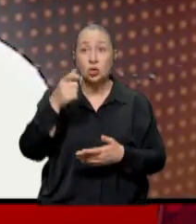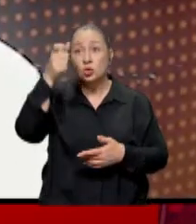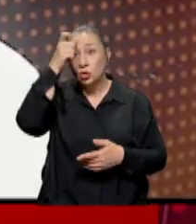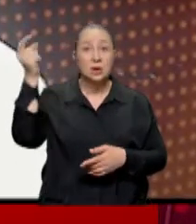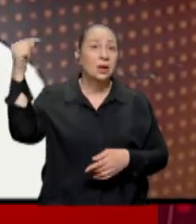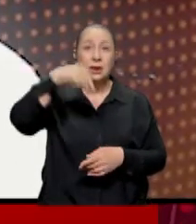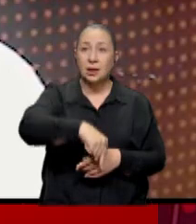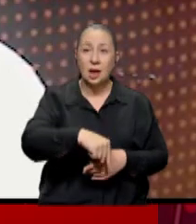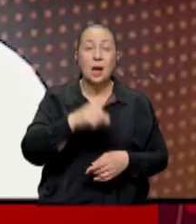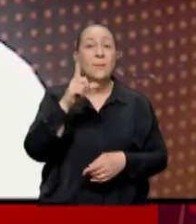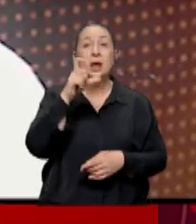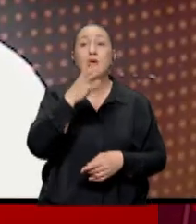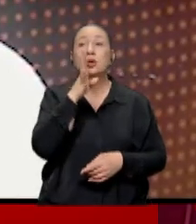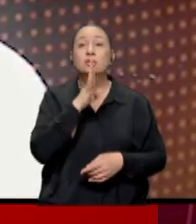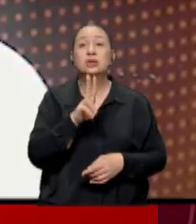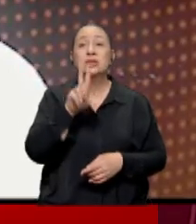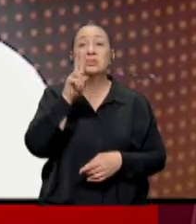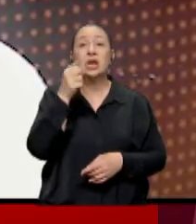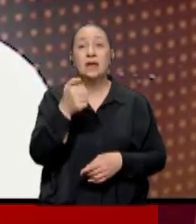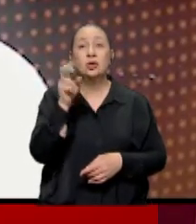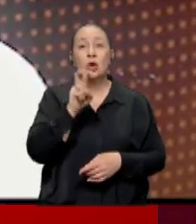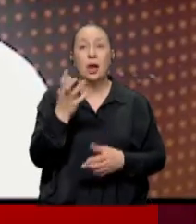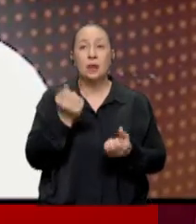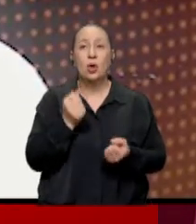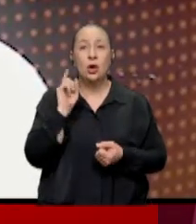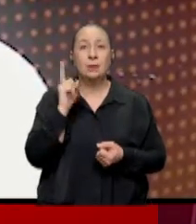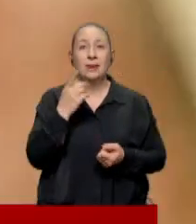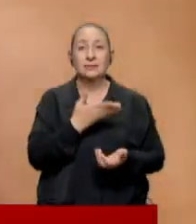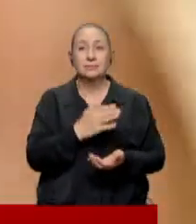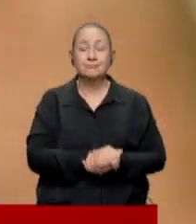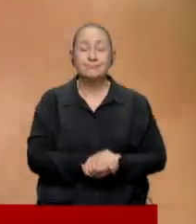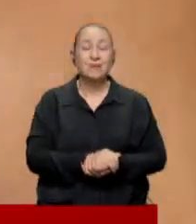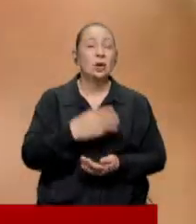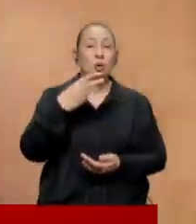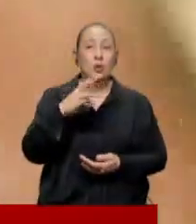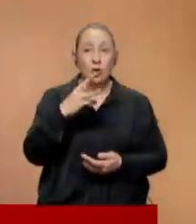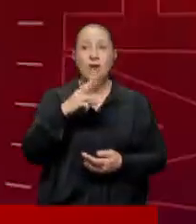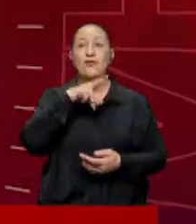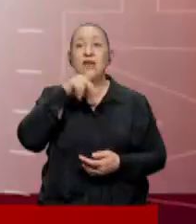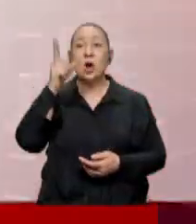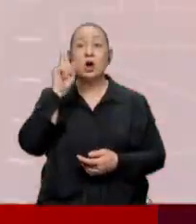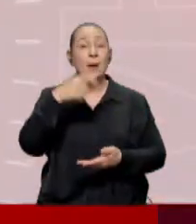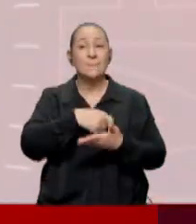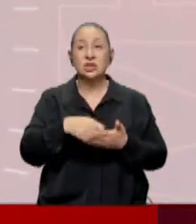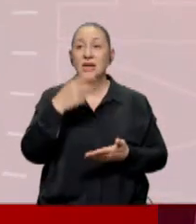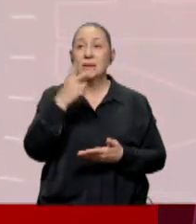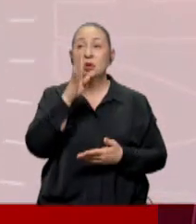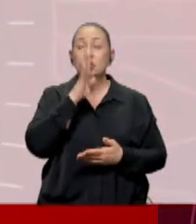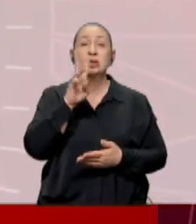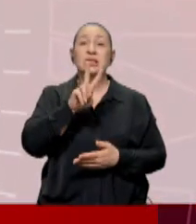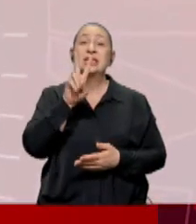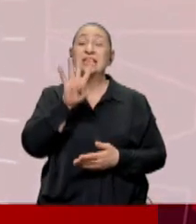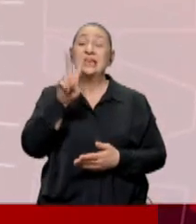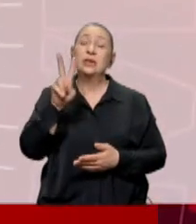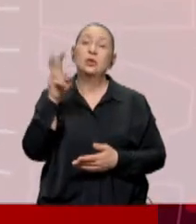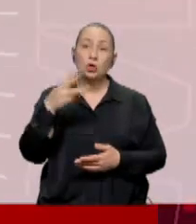Türkiye'ye geldiğimizde aylık 476 dolar alıyor öğretmenlerimiz. Euro hesabıyla da Fransa'da öğretmen maaşı 2.442